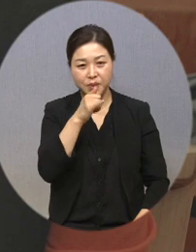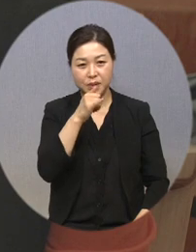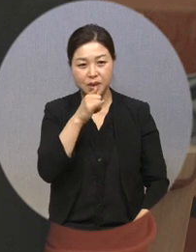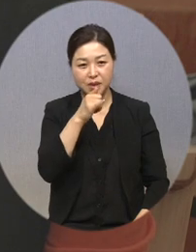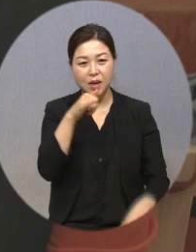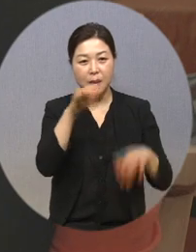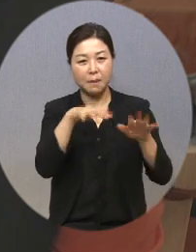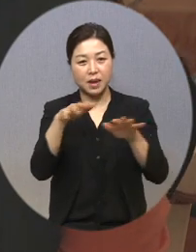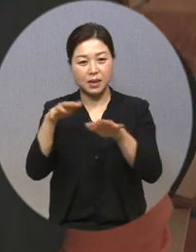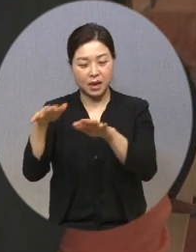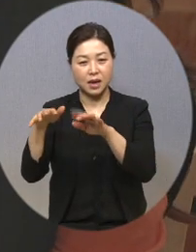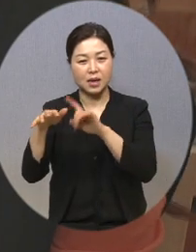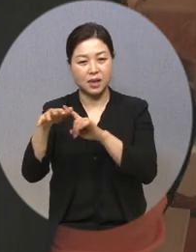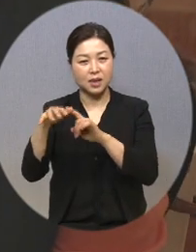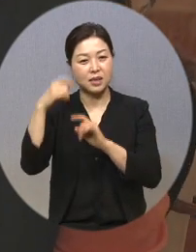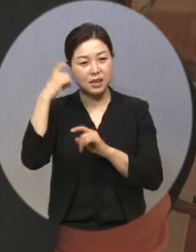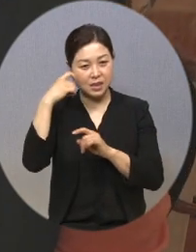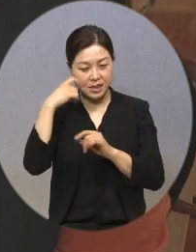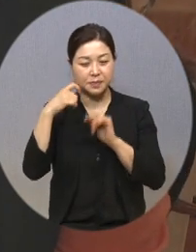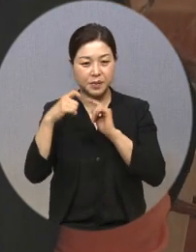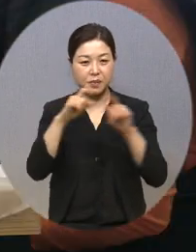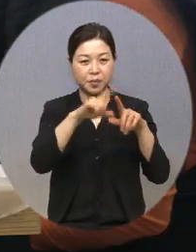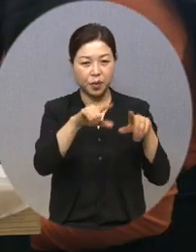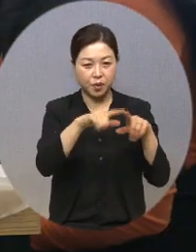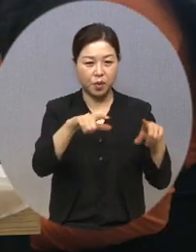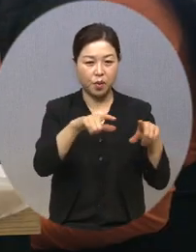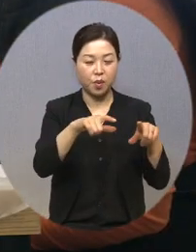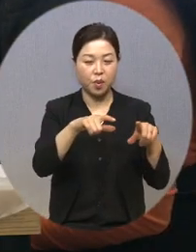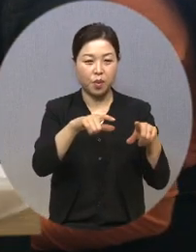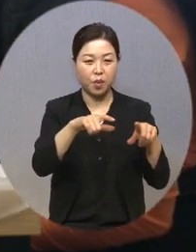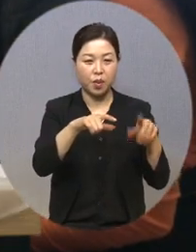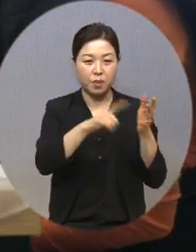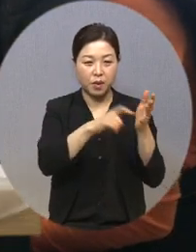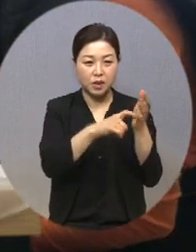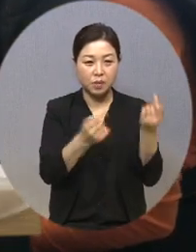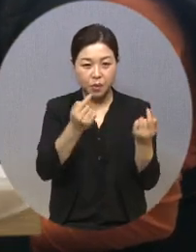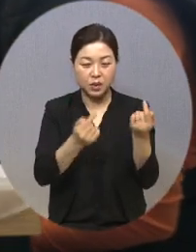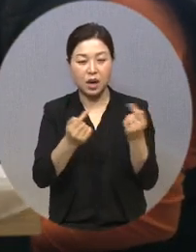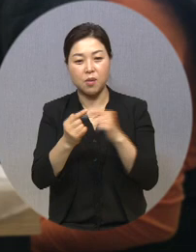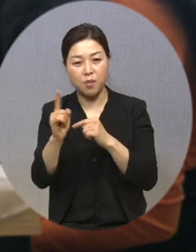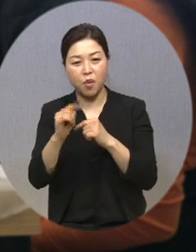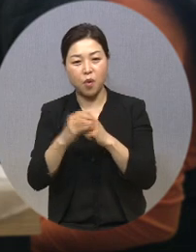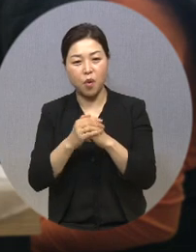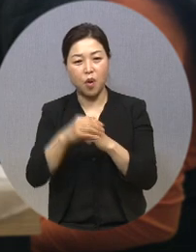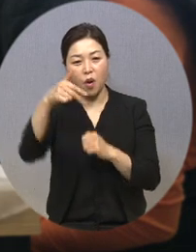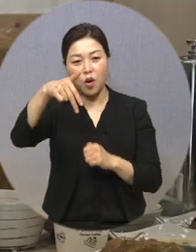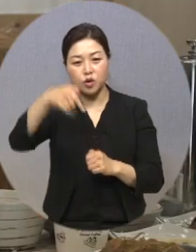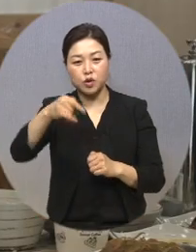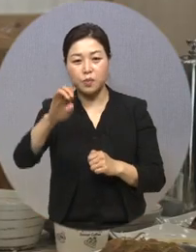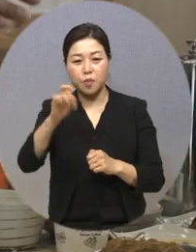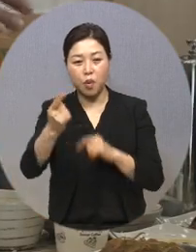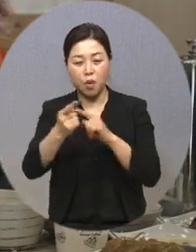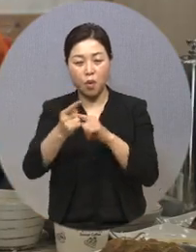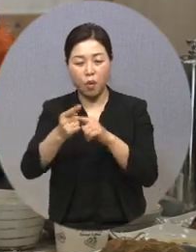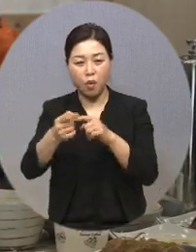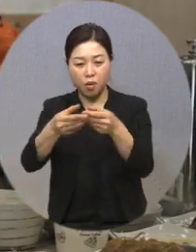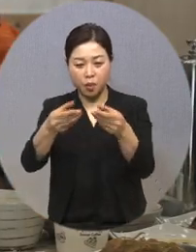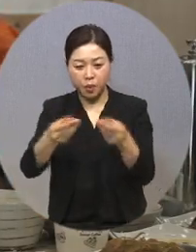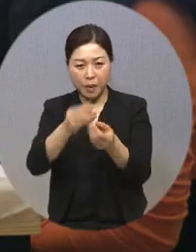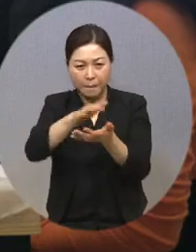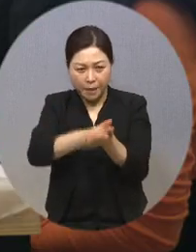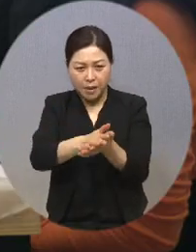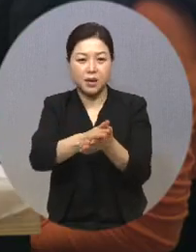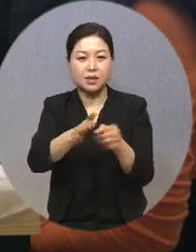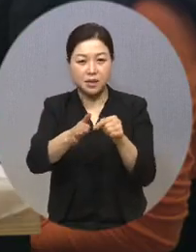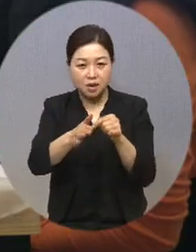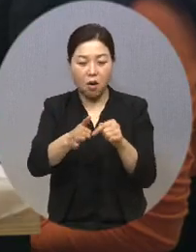좀 바다의 깊은 맛이 좀 보통 멸치 볶음에 비해서. 근데 약간 쥐포 같은 맛도 나던데? 제가 한번 먹어보겠습니다. 어? 혼자 먼저 먹고